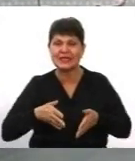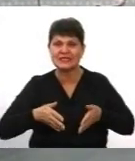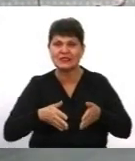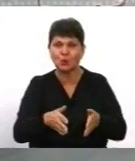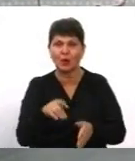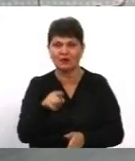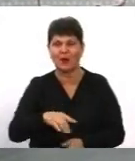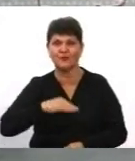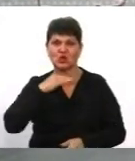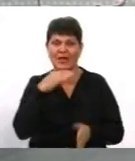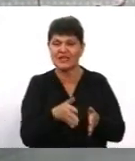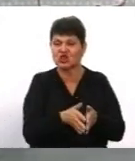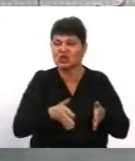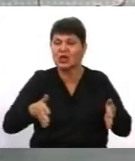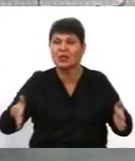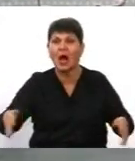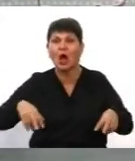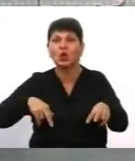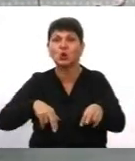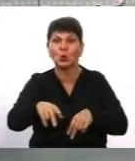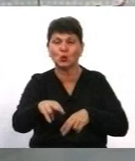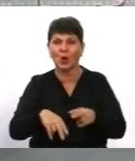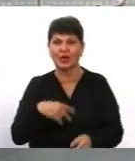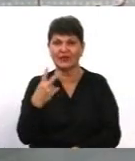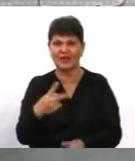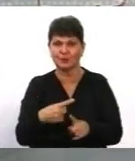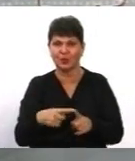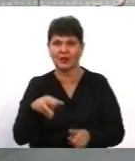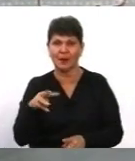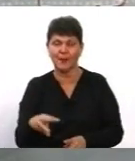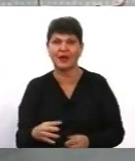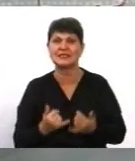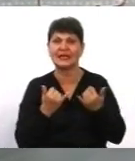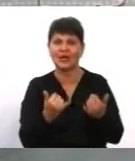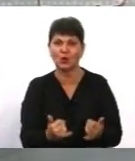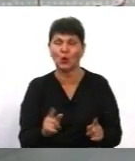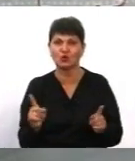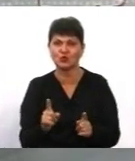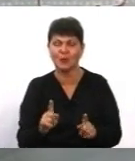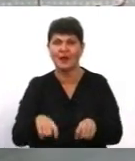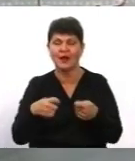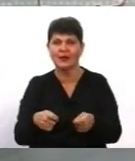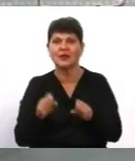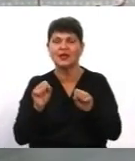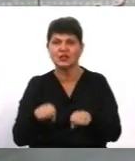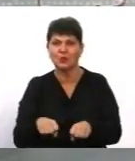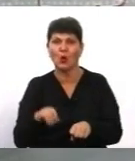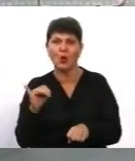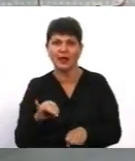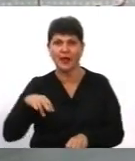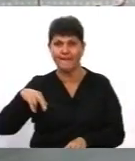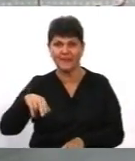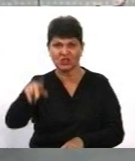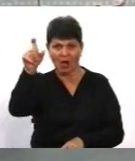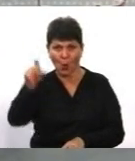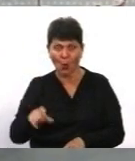ширина тротуару, саме там мінімум 2,5 метри, задля того, щоб надати змогу рухатись там і пішоходам,